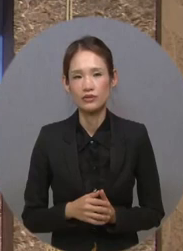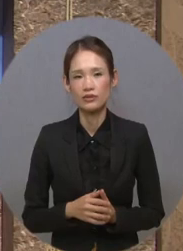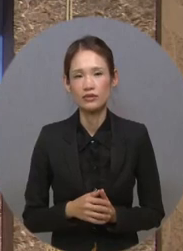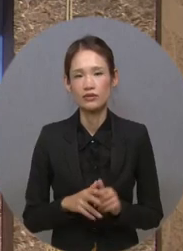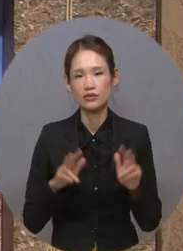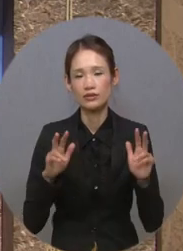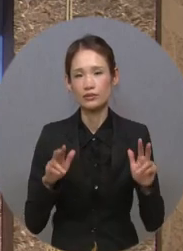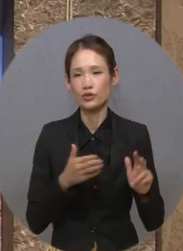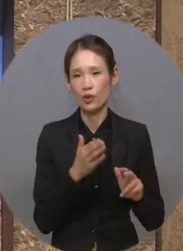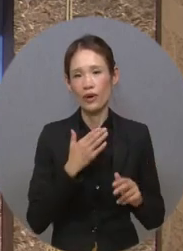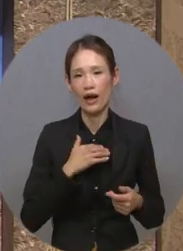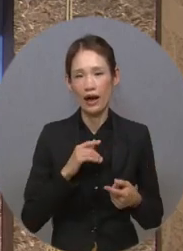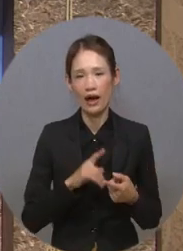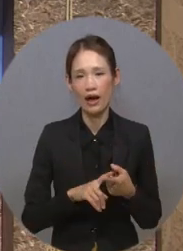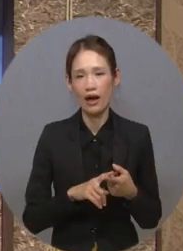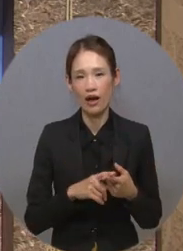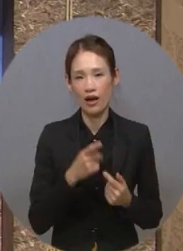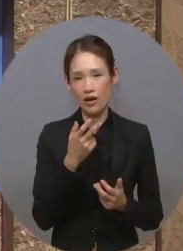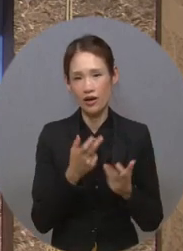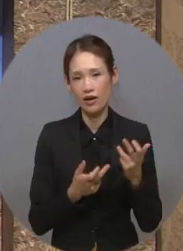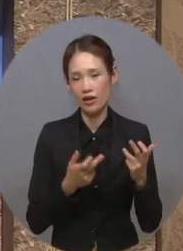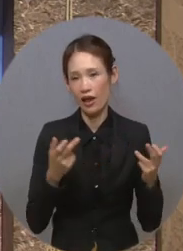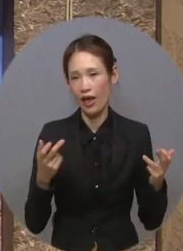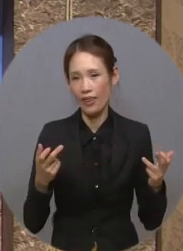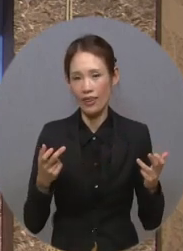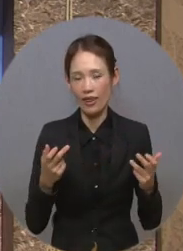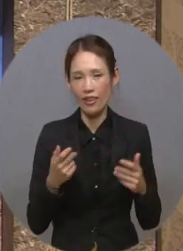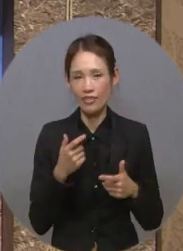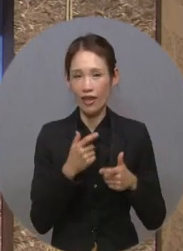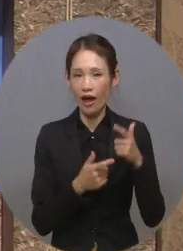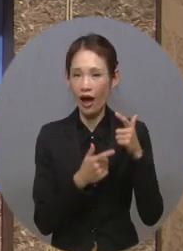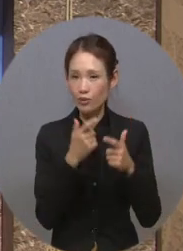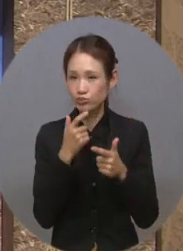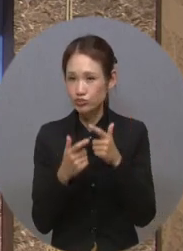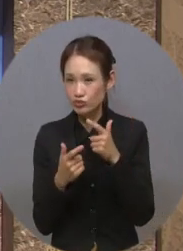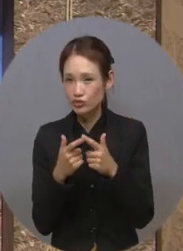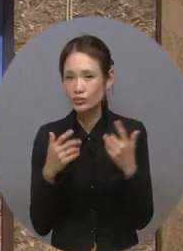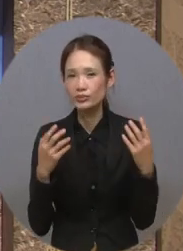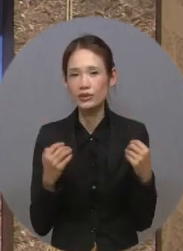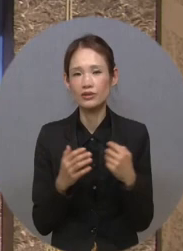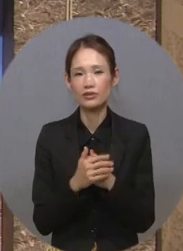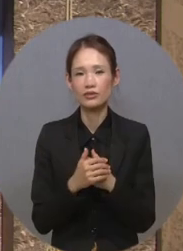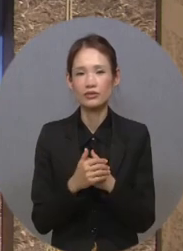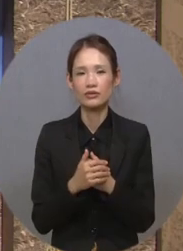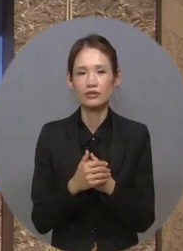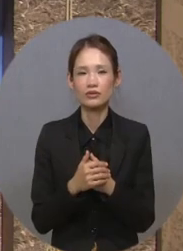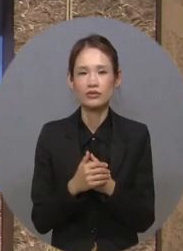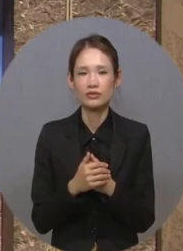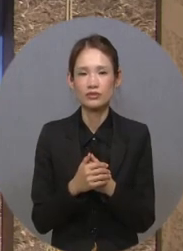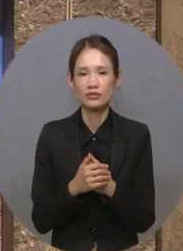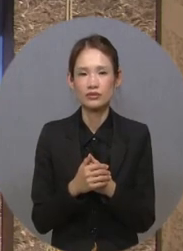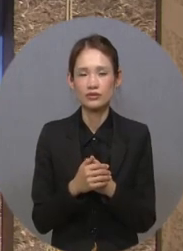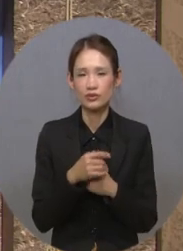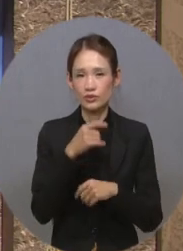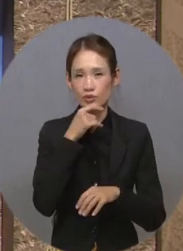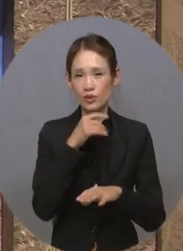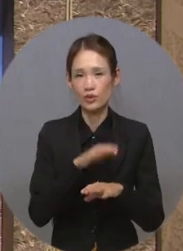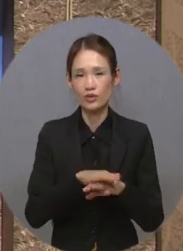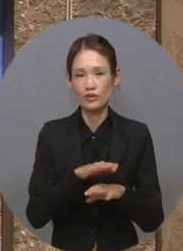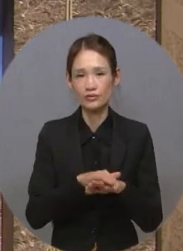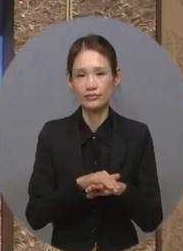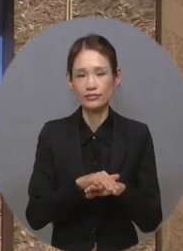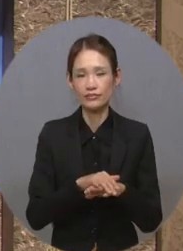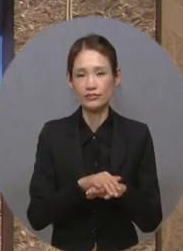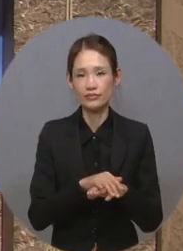이제 산이 워낙 좀 지금 뭐 나무가 많아서 이제 그린벨트가 뭐 진짜 이